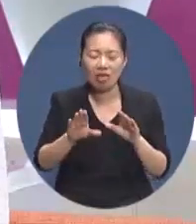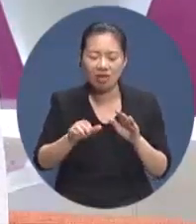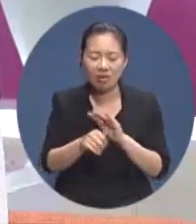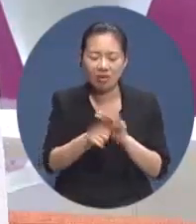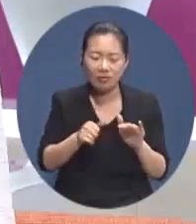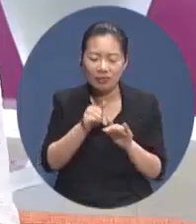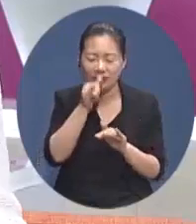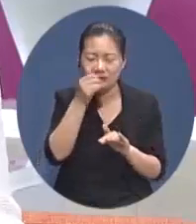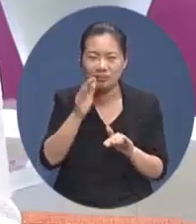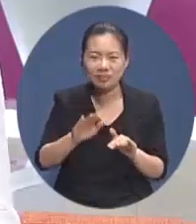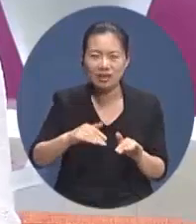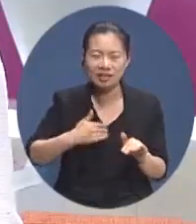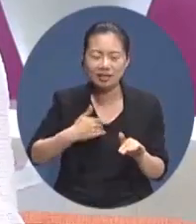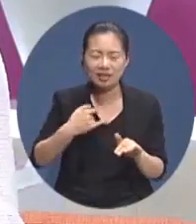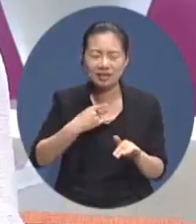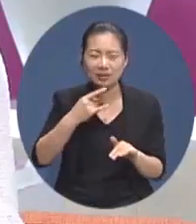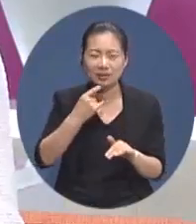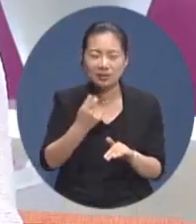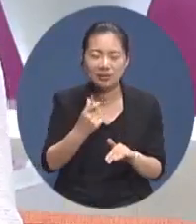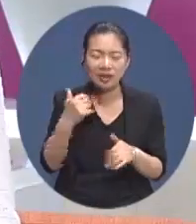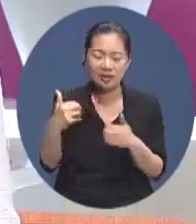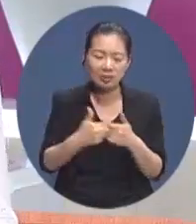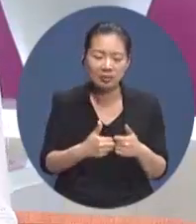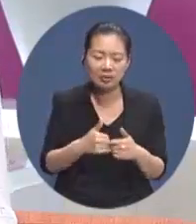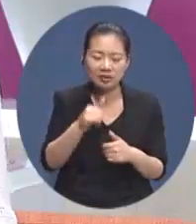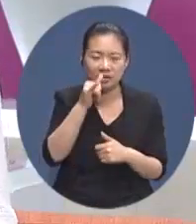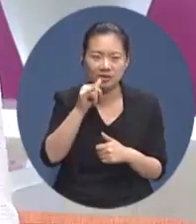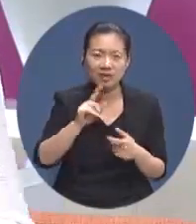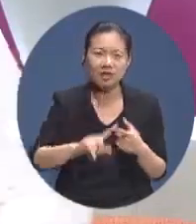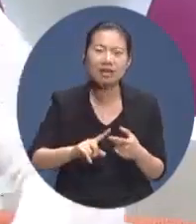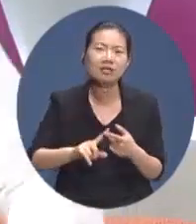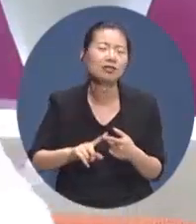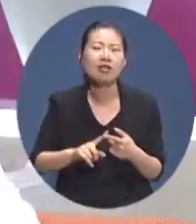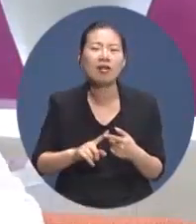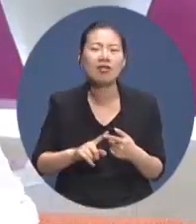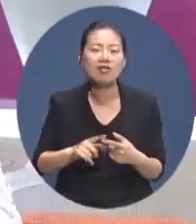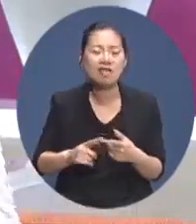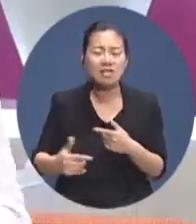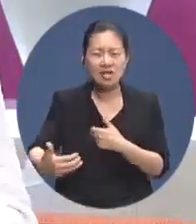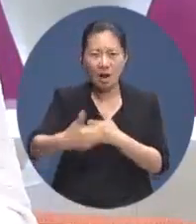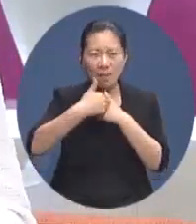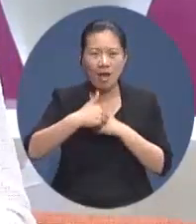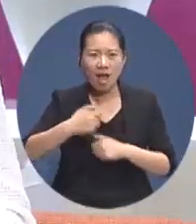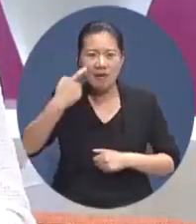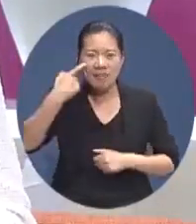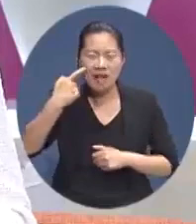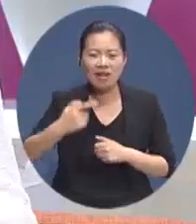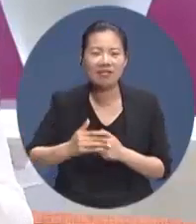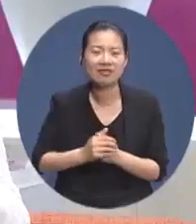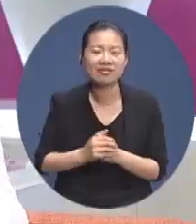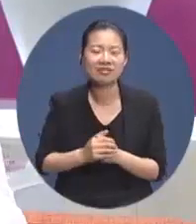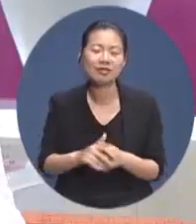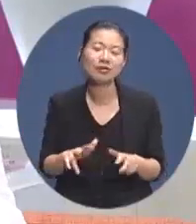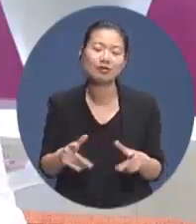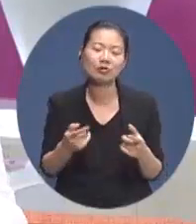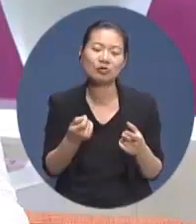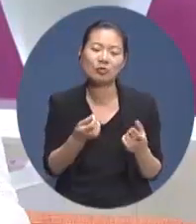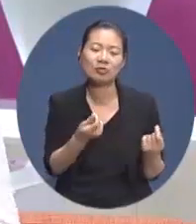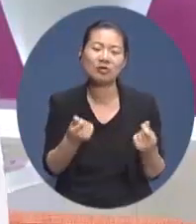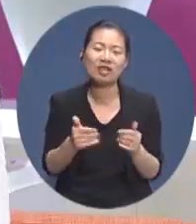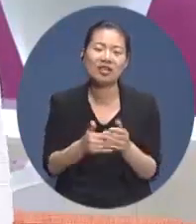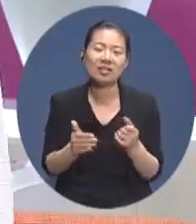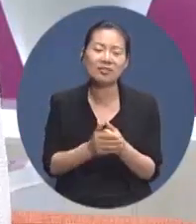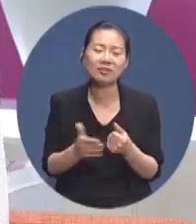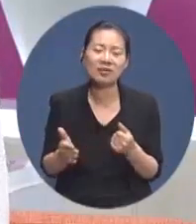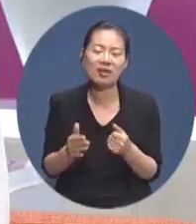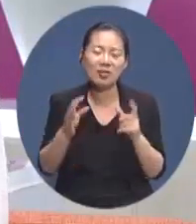있는가 하면 자기한테 조금만 공격이 될 것 같은 거에 대해서는 이씨 덤벼! 이런 아이들이 있거든요. 얘가 좀 그런 아이예요.